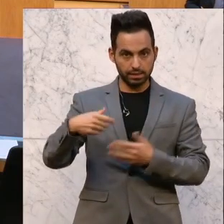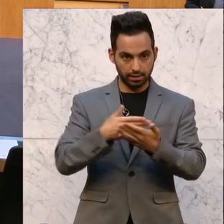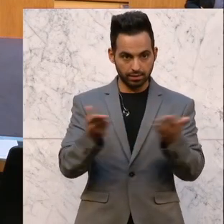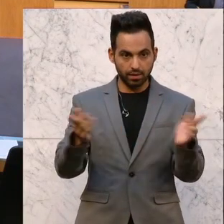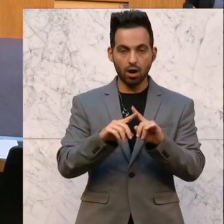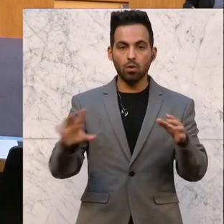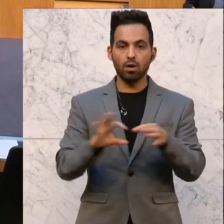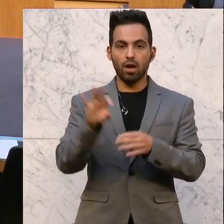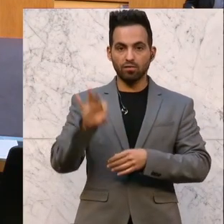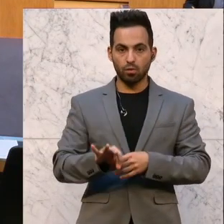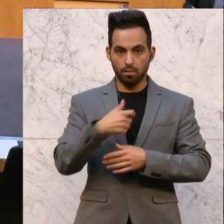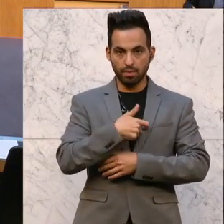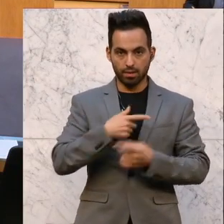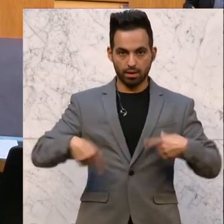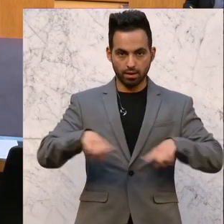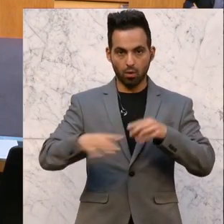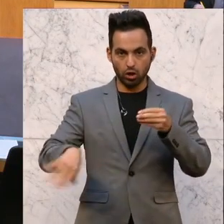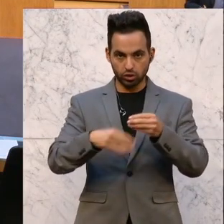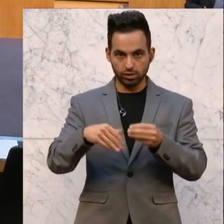von der fpös